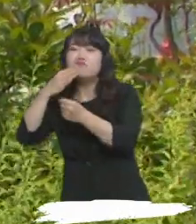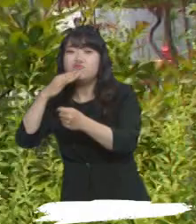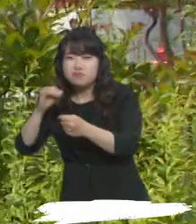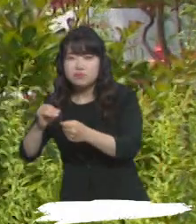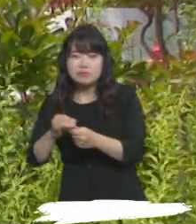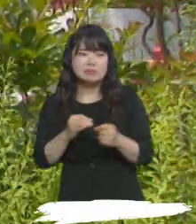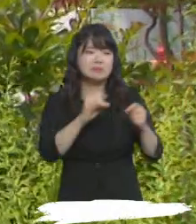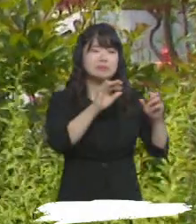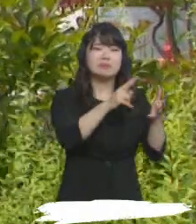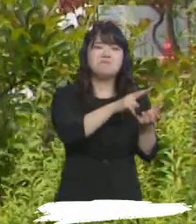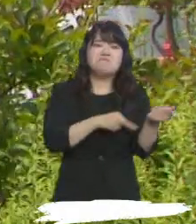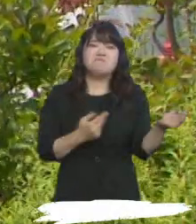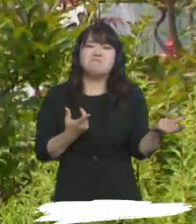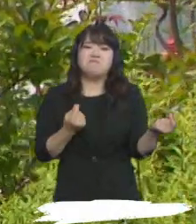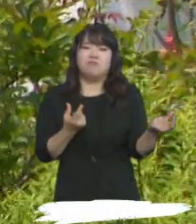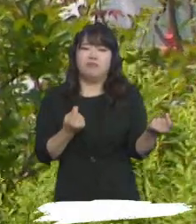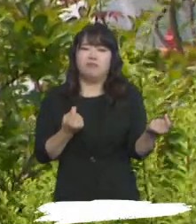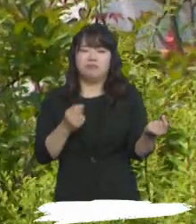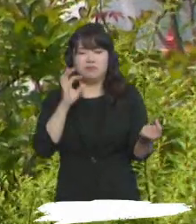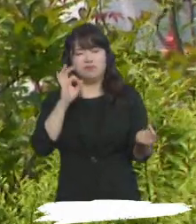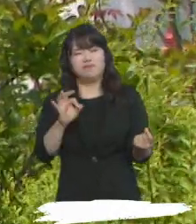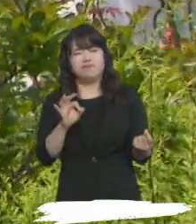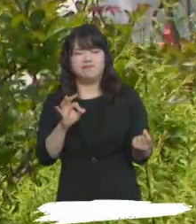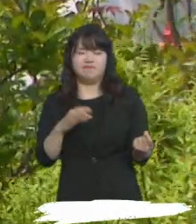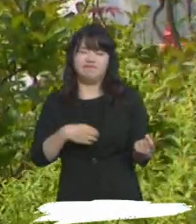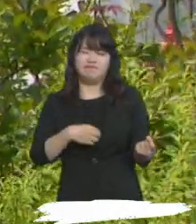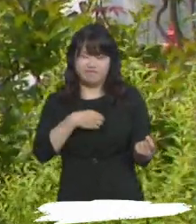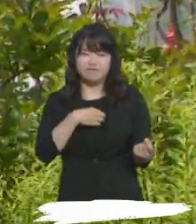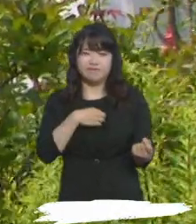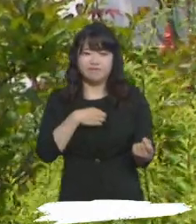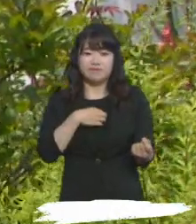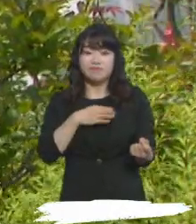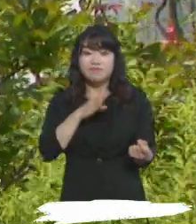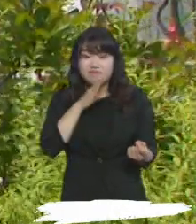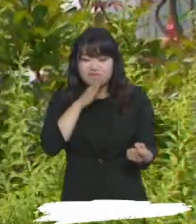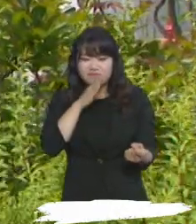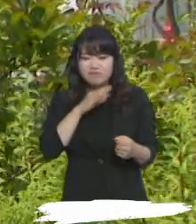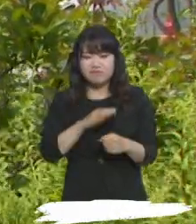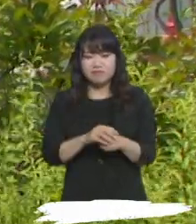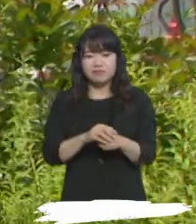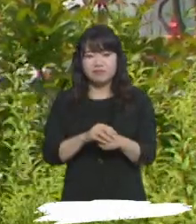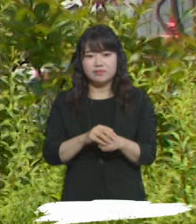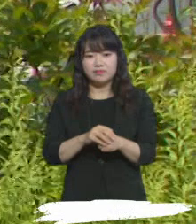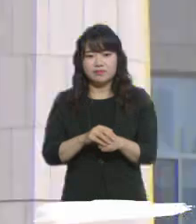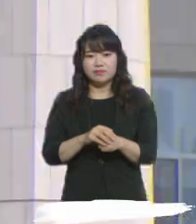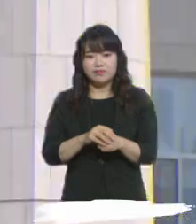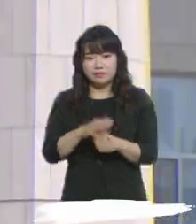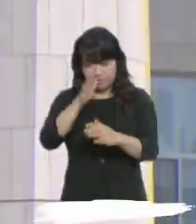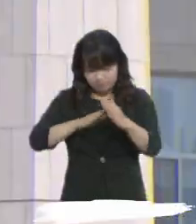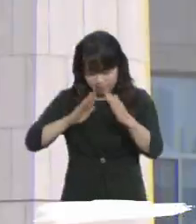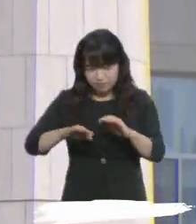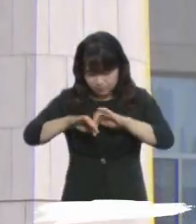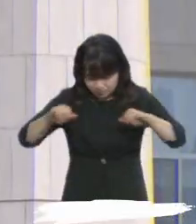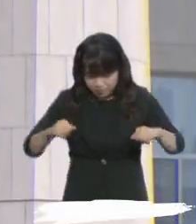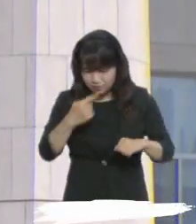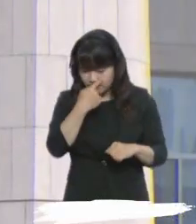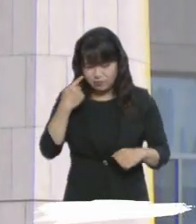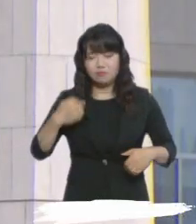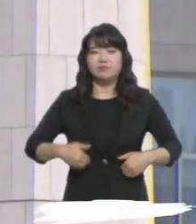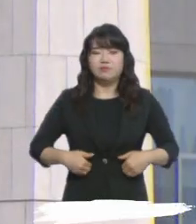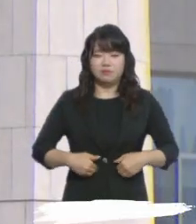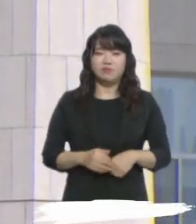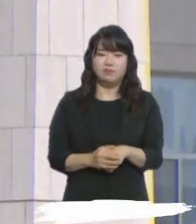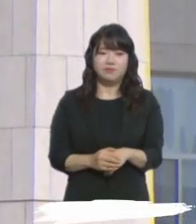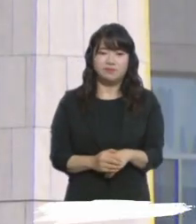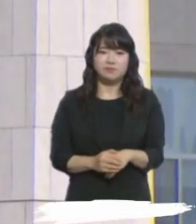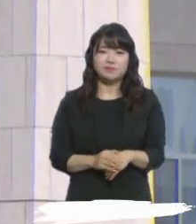않습니까? 뭐 그런 부분에 있어서 공과 시를 따질 거는 아니라고 생각을 합니다. 이에 맞춰